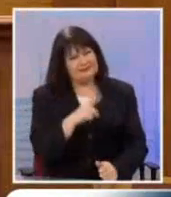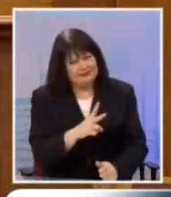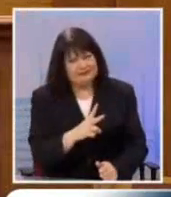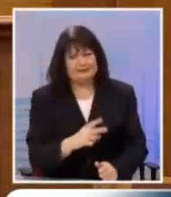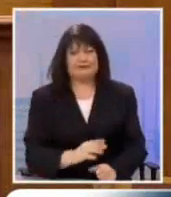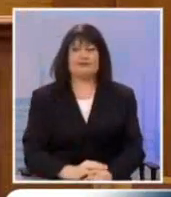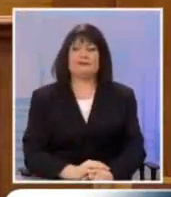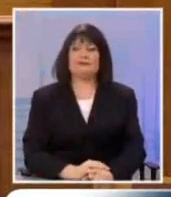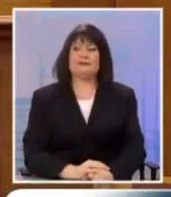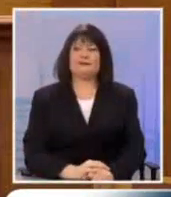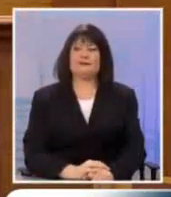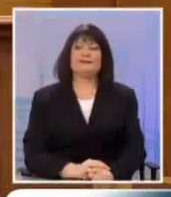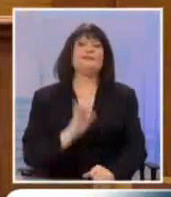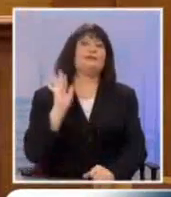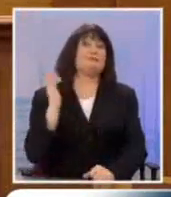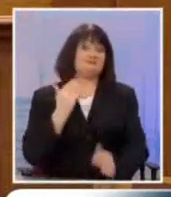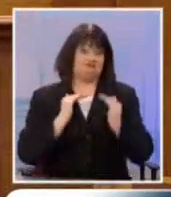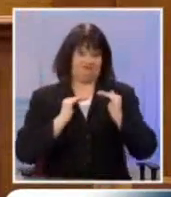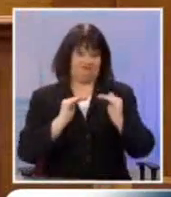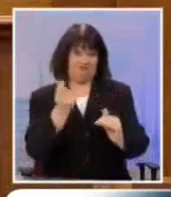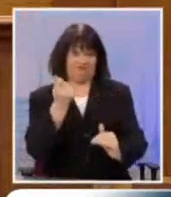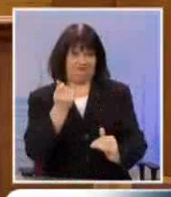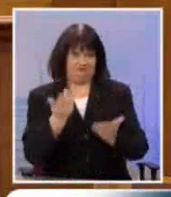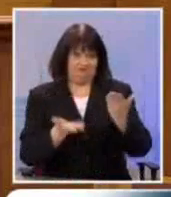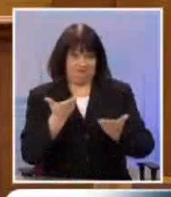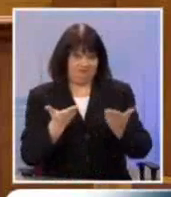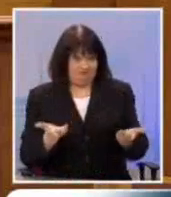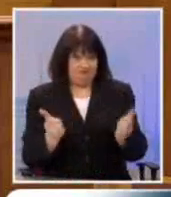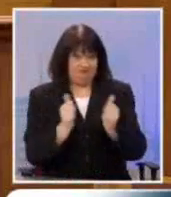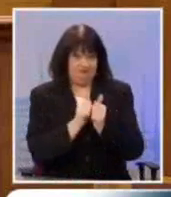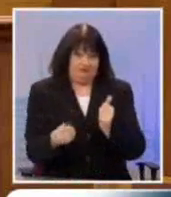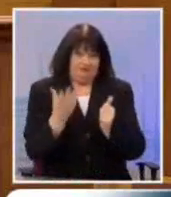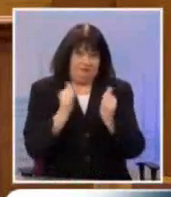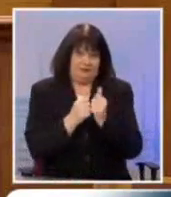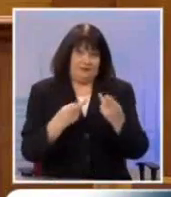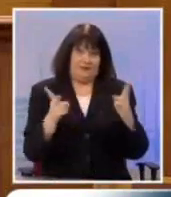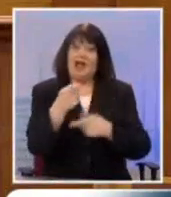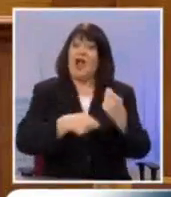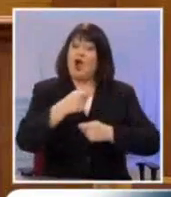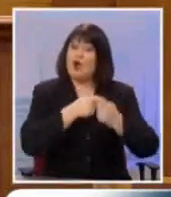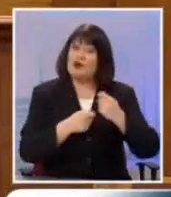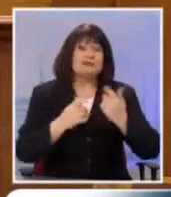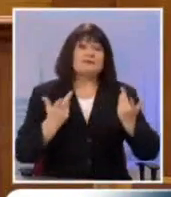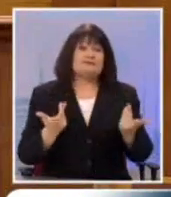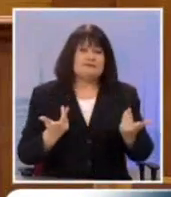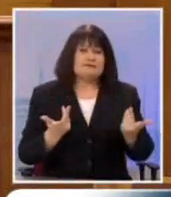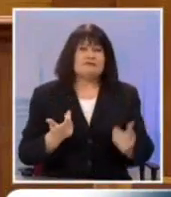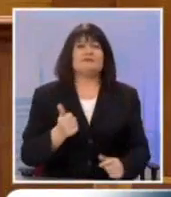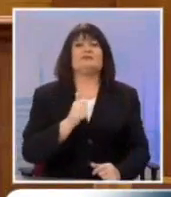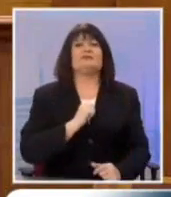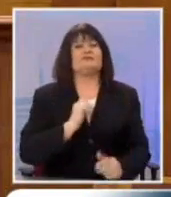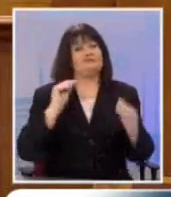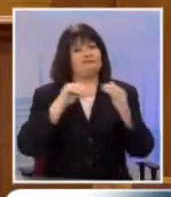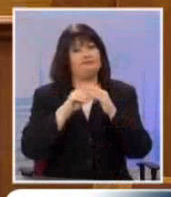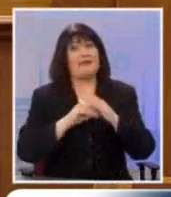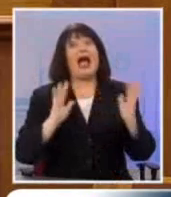Αν έχουμε δημοσιονομική σταθερότητα και αν υπάρχουν φιλελεύθερες αγορές, θα έρθουν οι ιδιωτικές